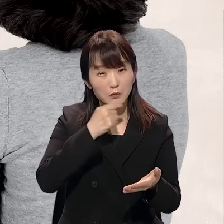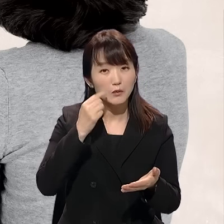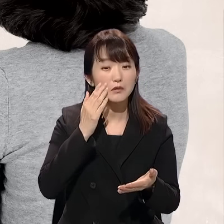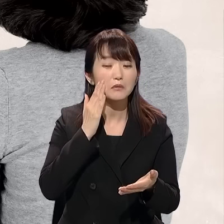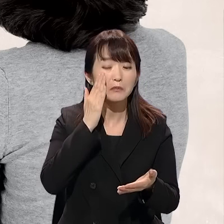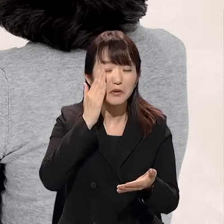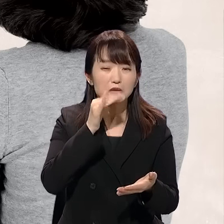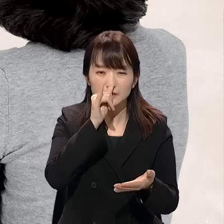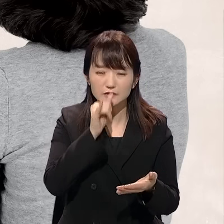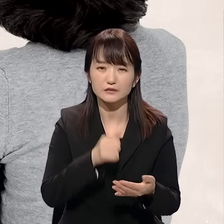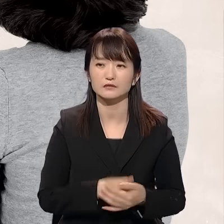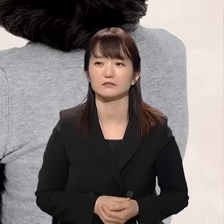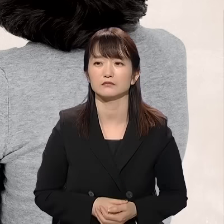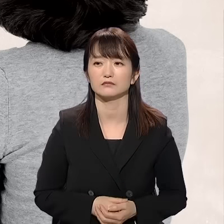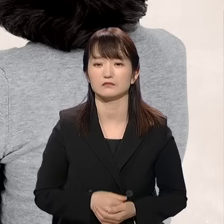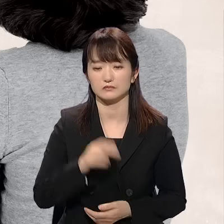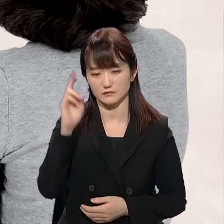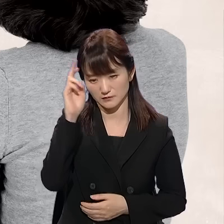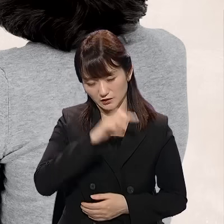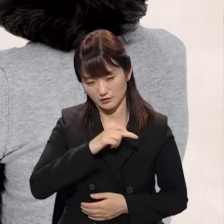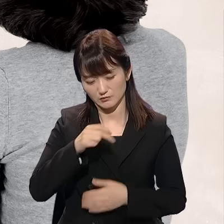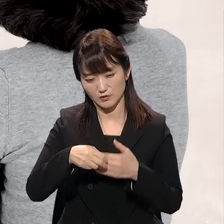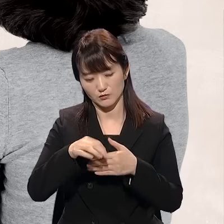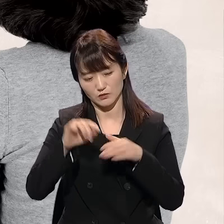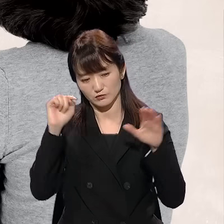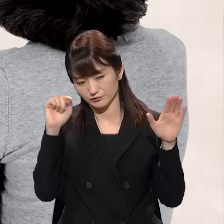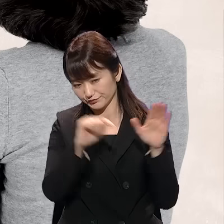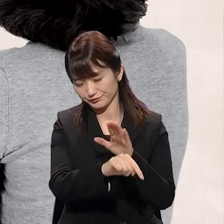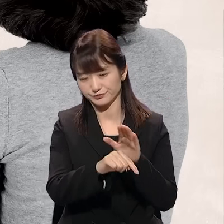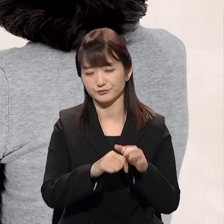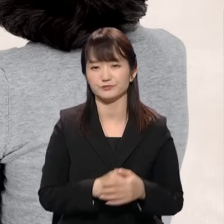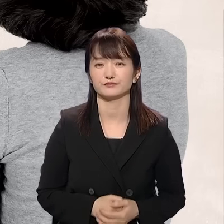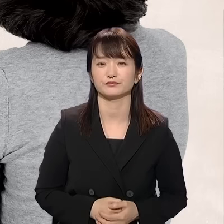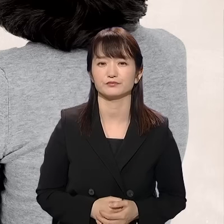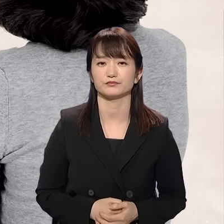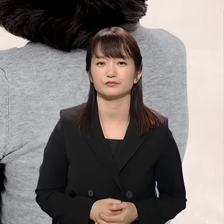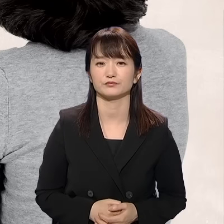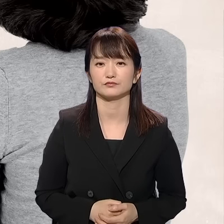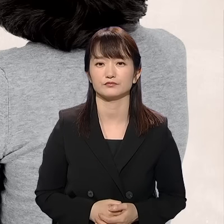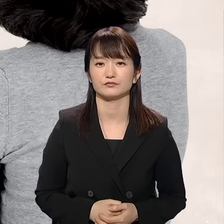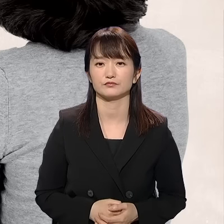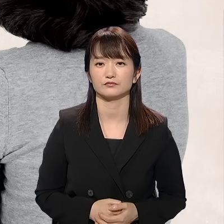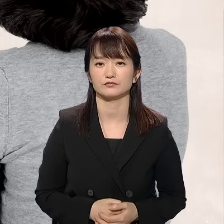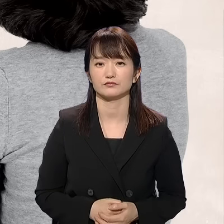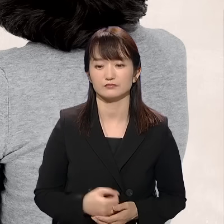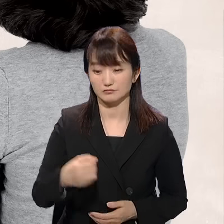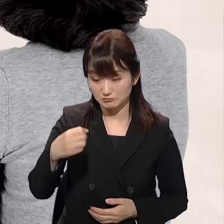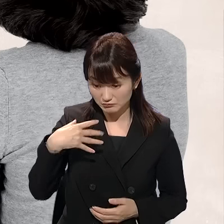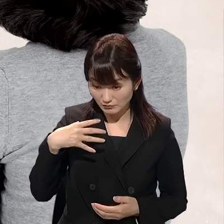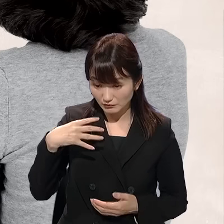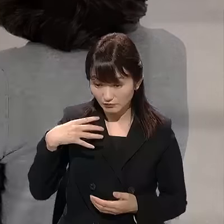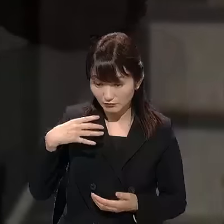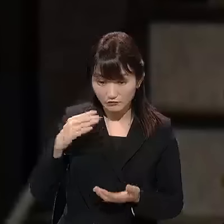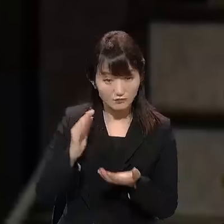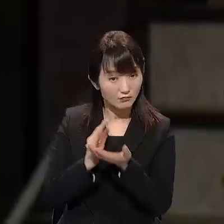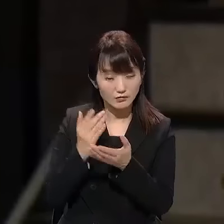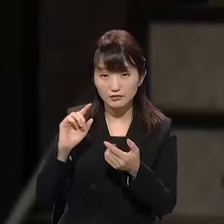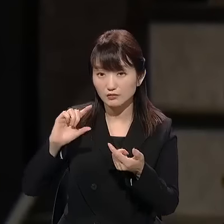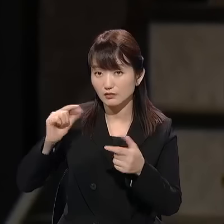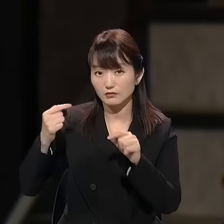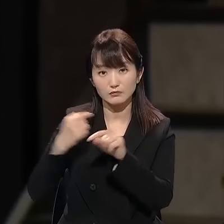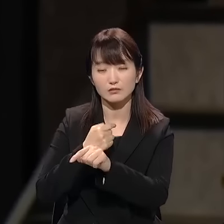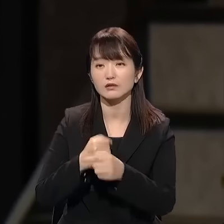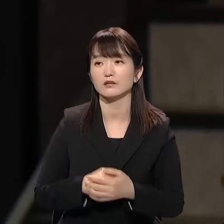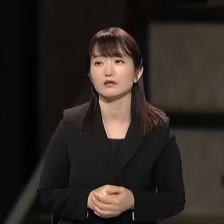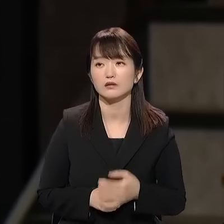얘기를 했 서 아침에 이제 일찍 병원을 갔어요 그랬더니 병원에 가서 보니까 얘기가 완전 지금 딴 얘기입니다 일단